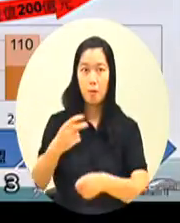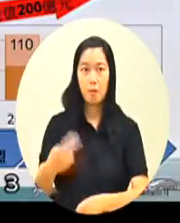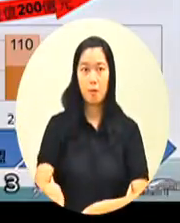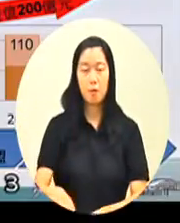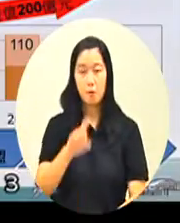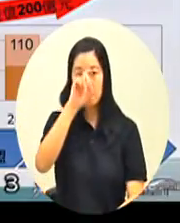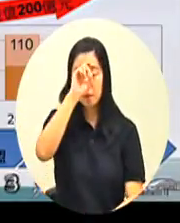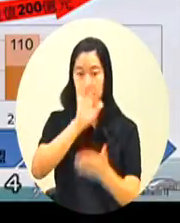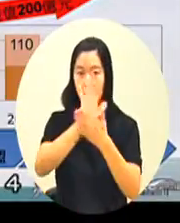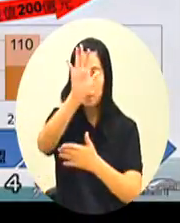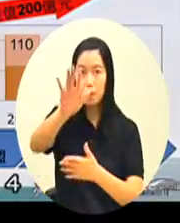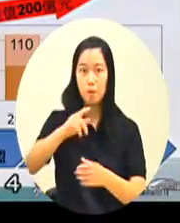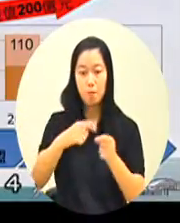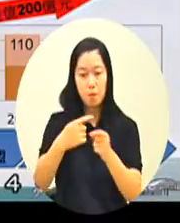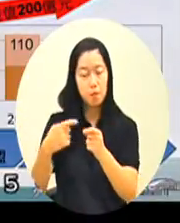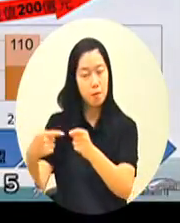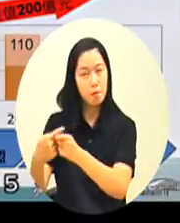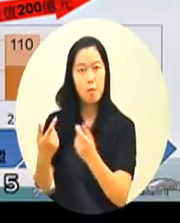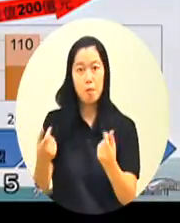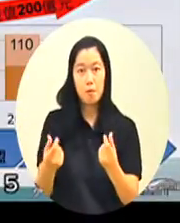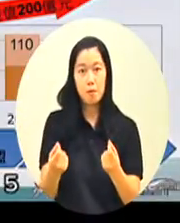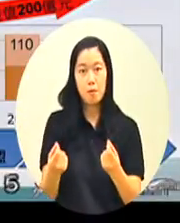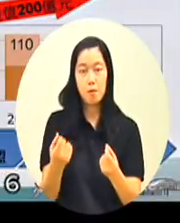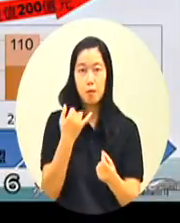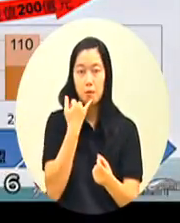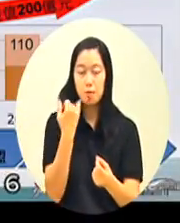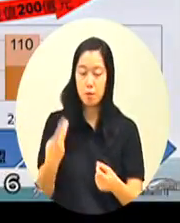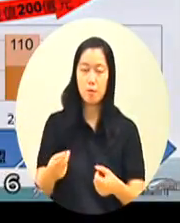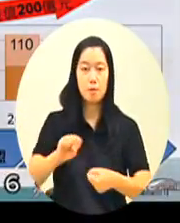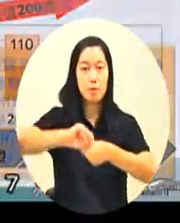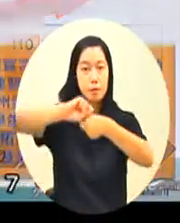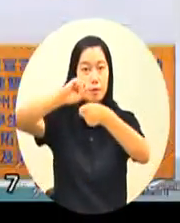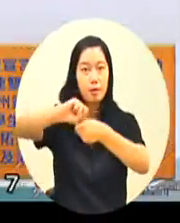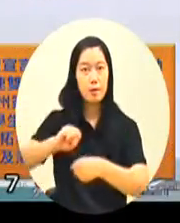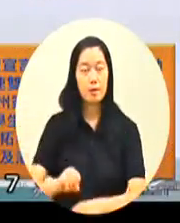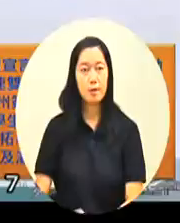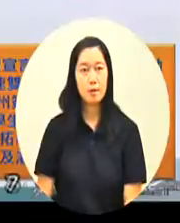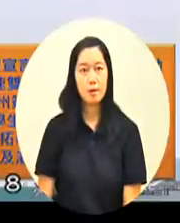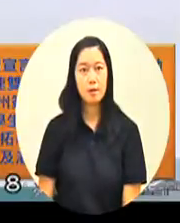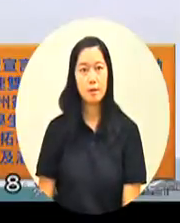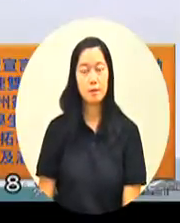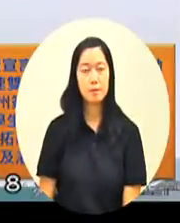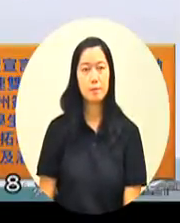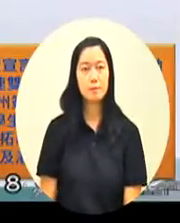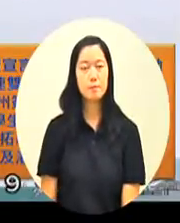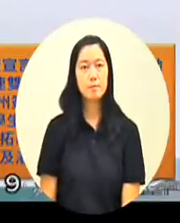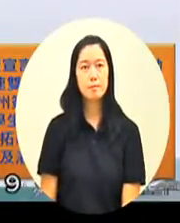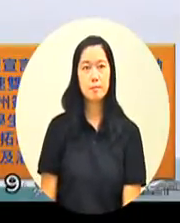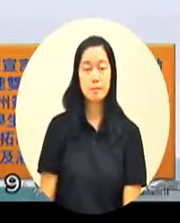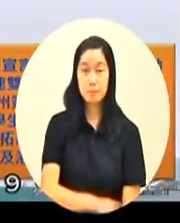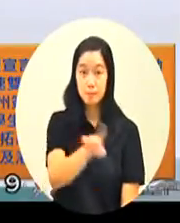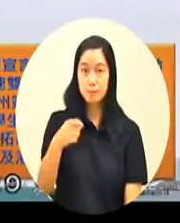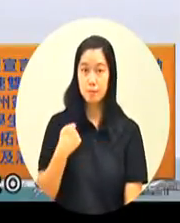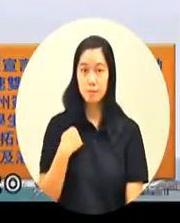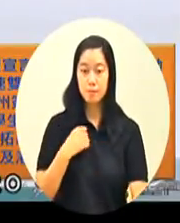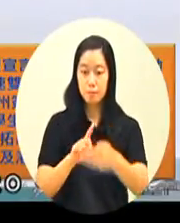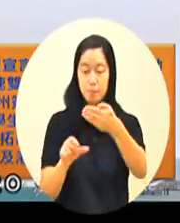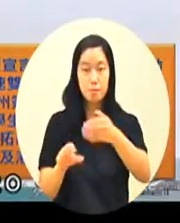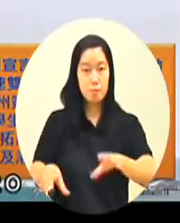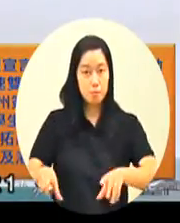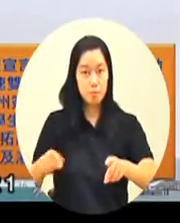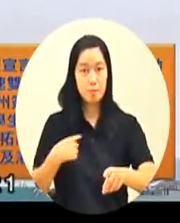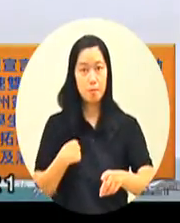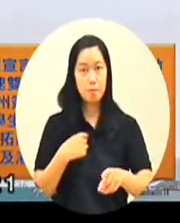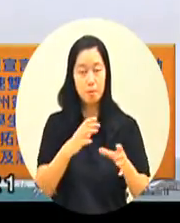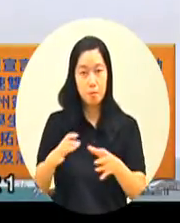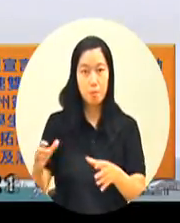年呢，有更大的一些突破。那下一页。那另外一个是大家都知道，九月初我们办理了那个全